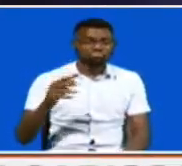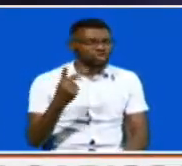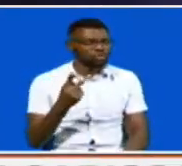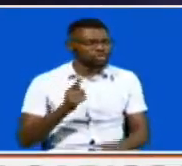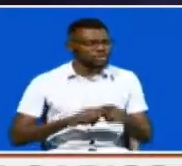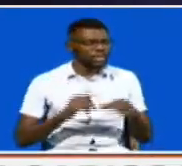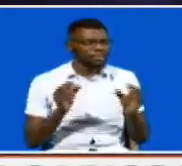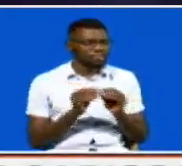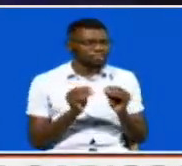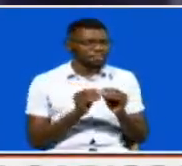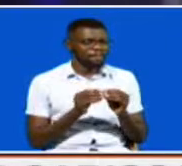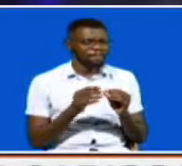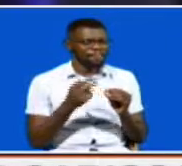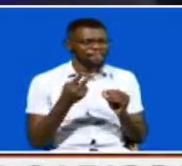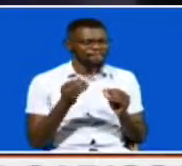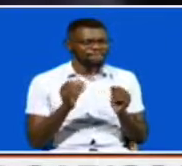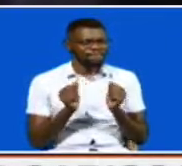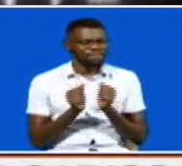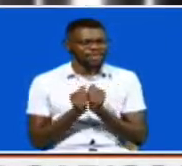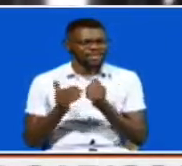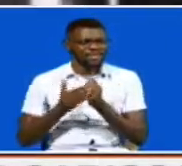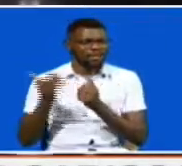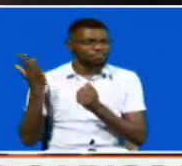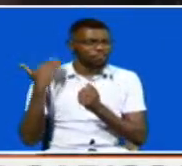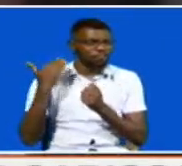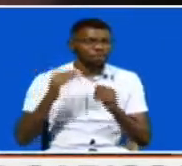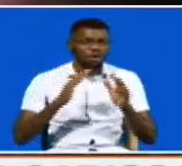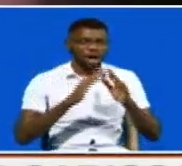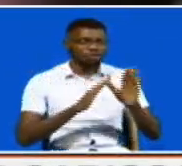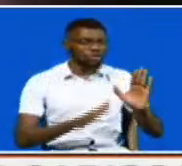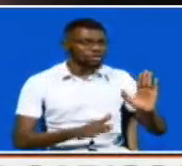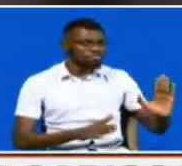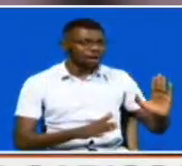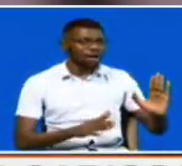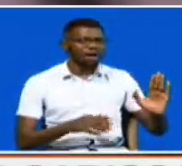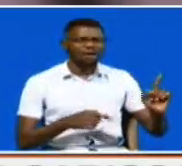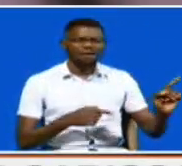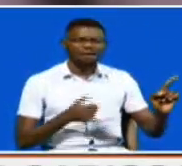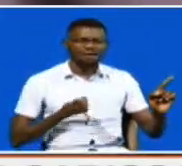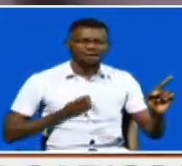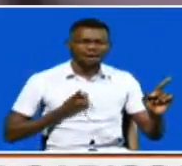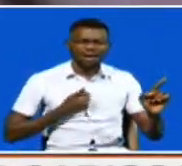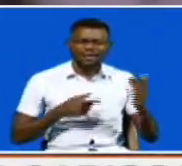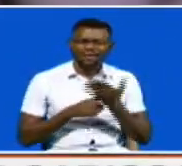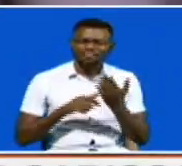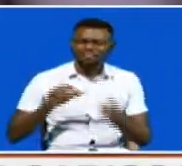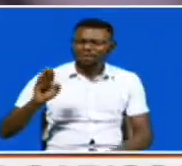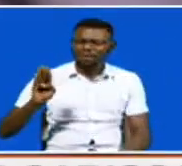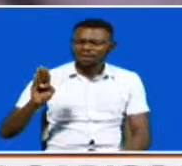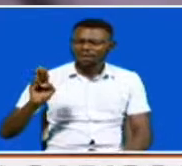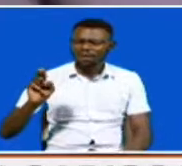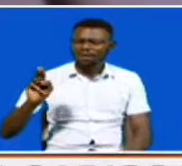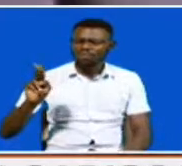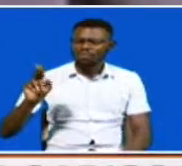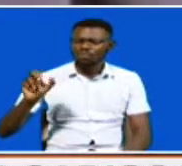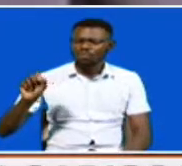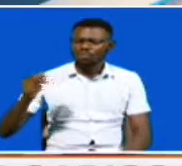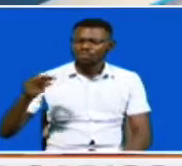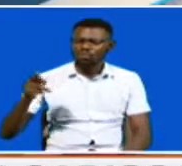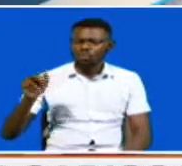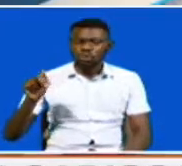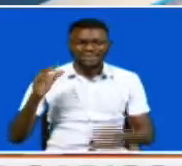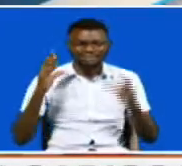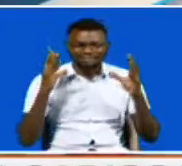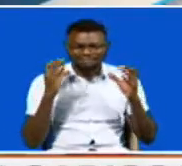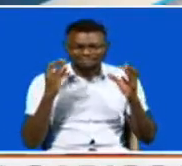Tulipokutana naye mwaka 2019 katika boma lao, Bushra alikuwa na mawazo chungu nzima. Licha ya